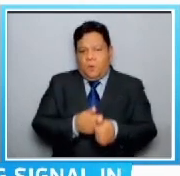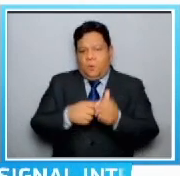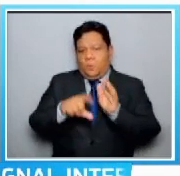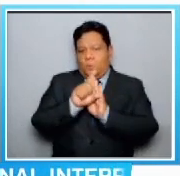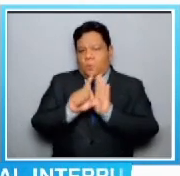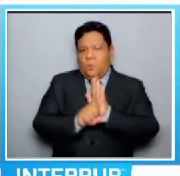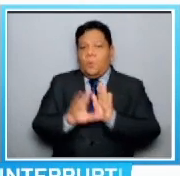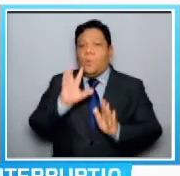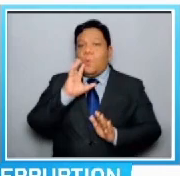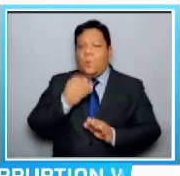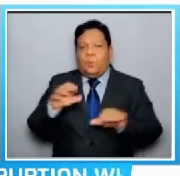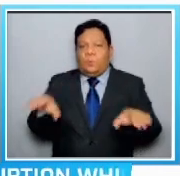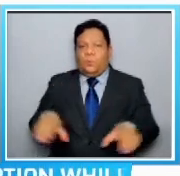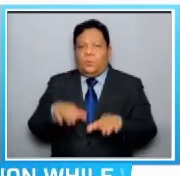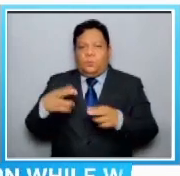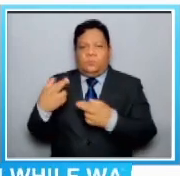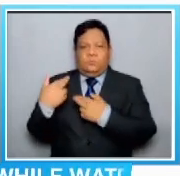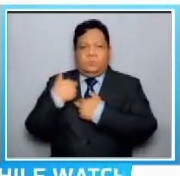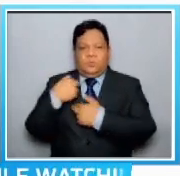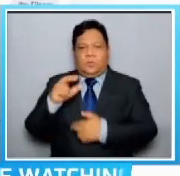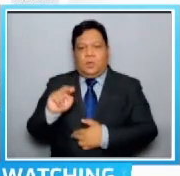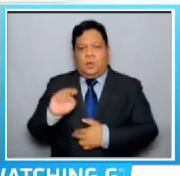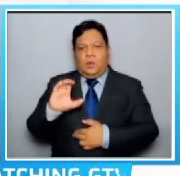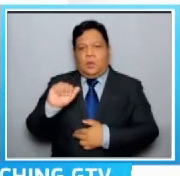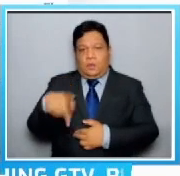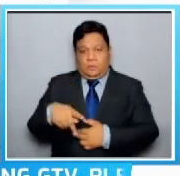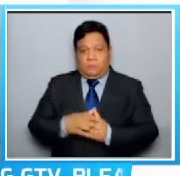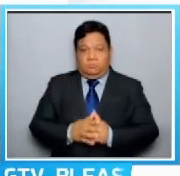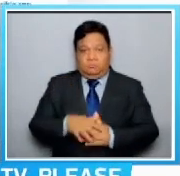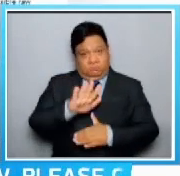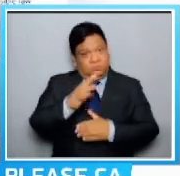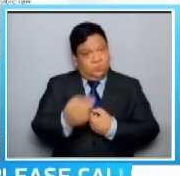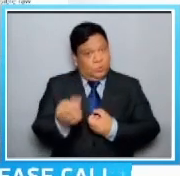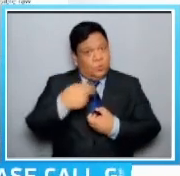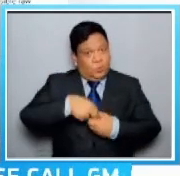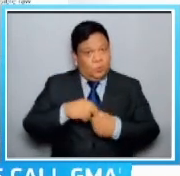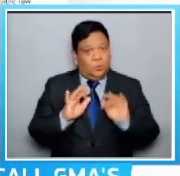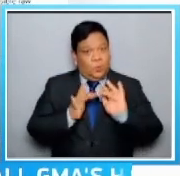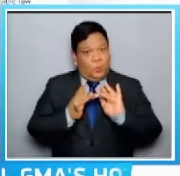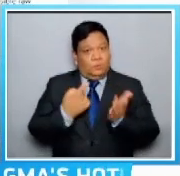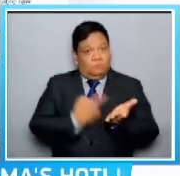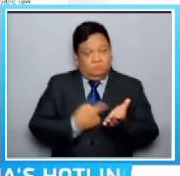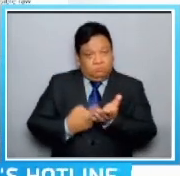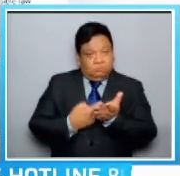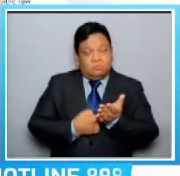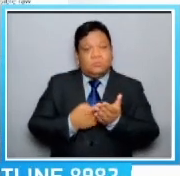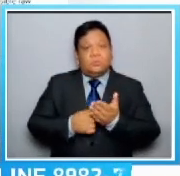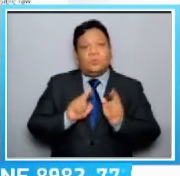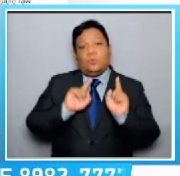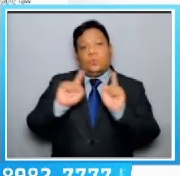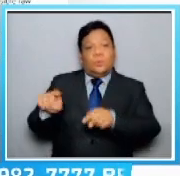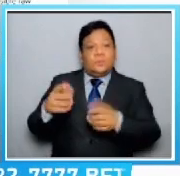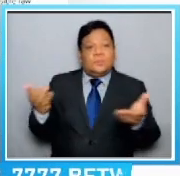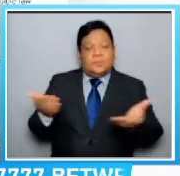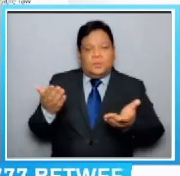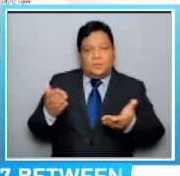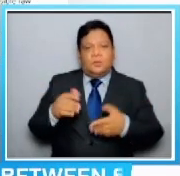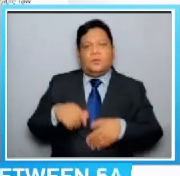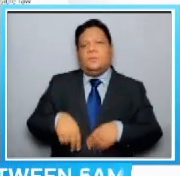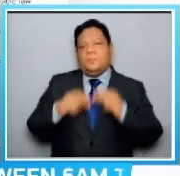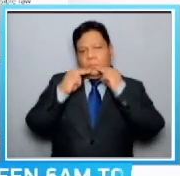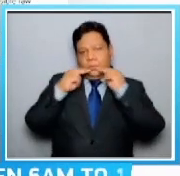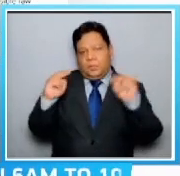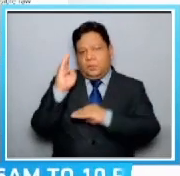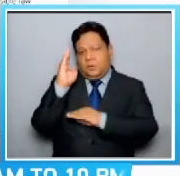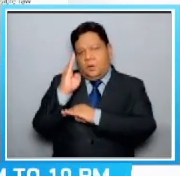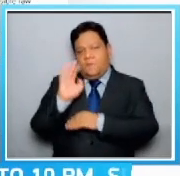ng NCAP. Mga kapuso, makisali po sa aming online talakayan. Bisitahin lamang ang Balitang Hali Facebook